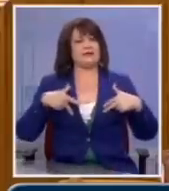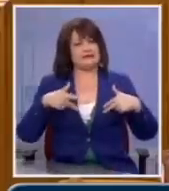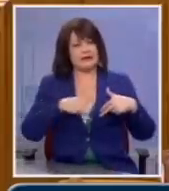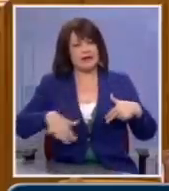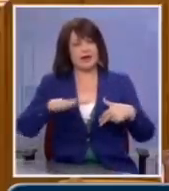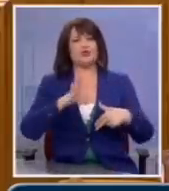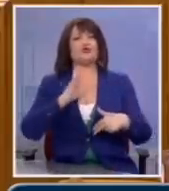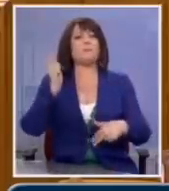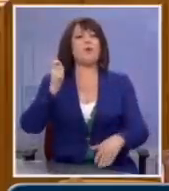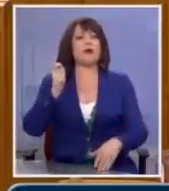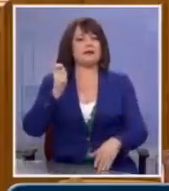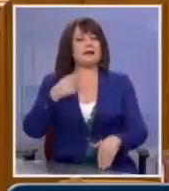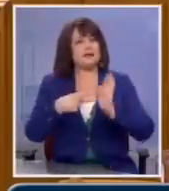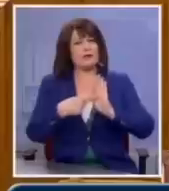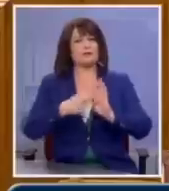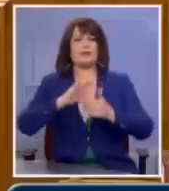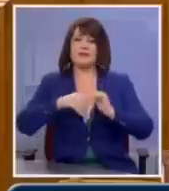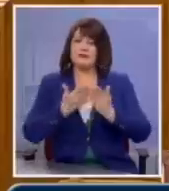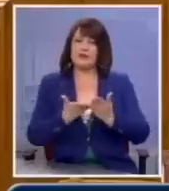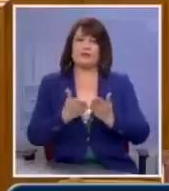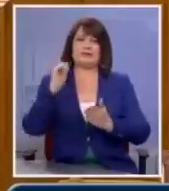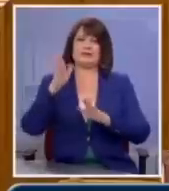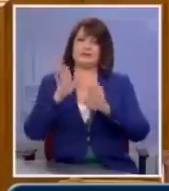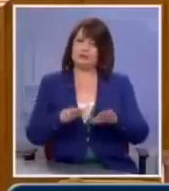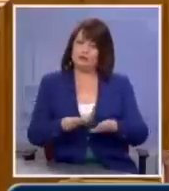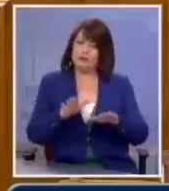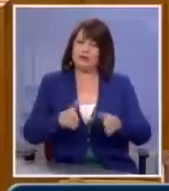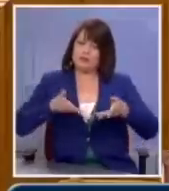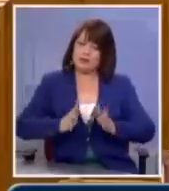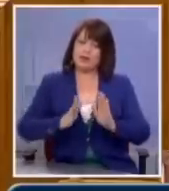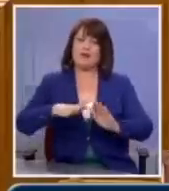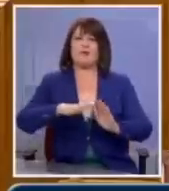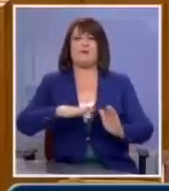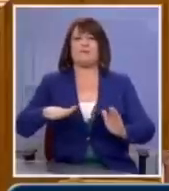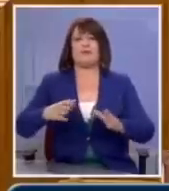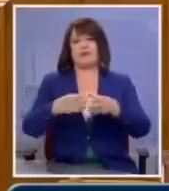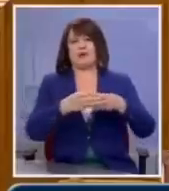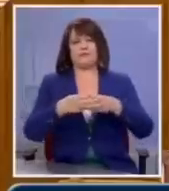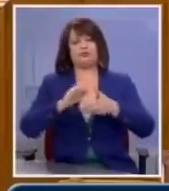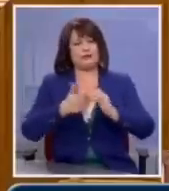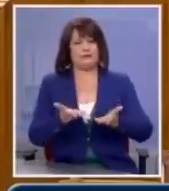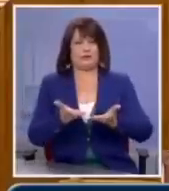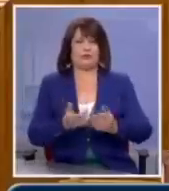σαν πολιτεία ότι ενδιαφερόμαστε για αυτή τη μεγάλη κοινωνική ομάδα.